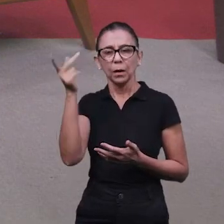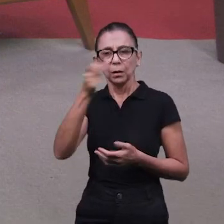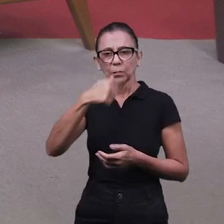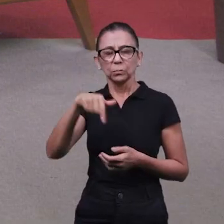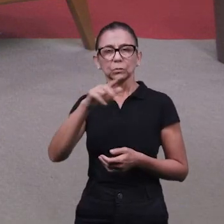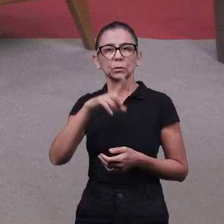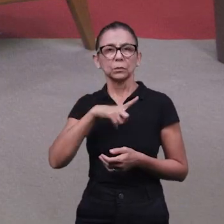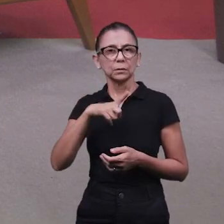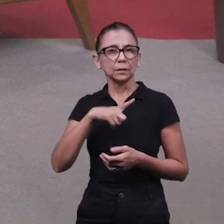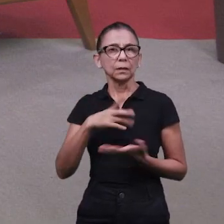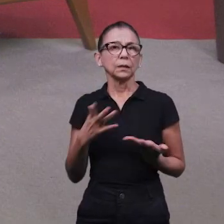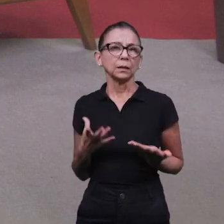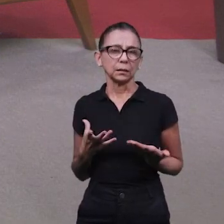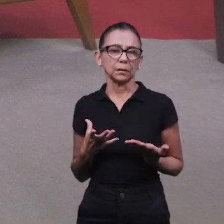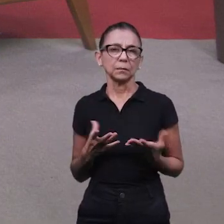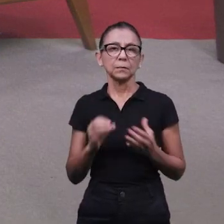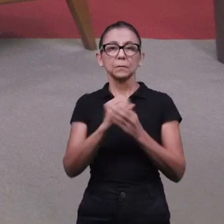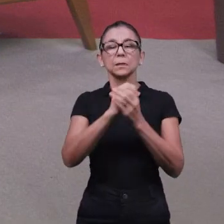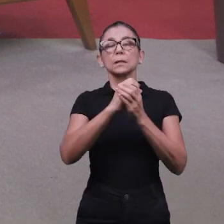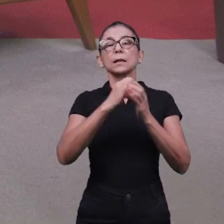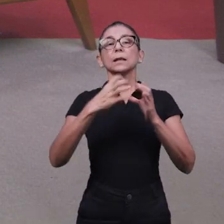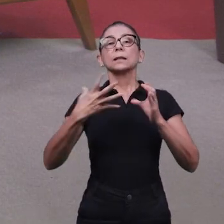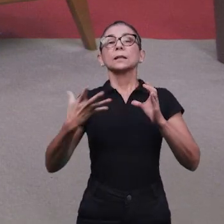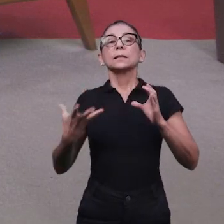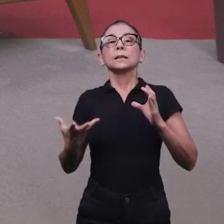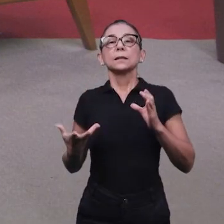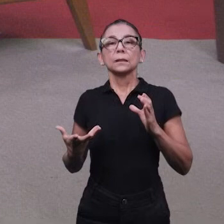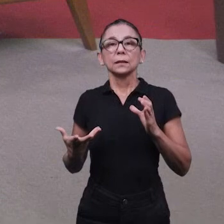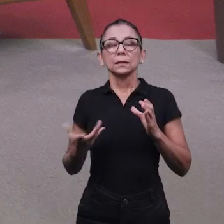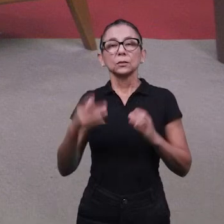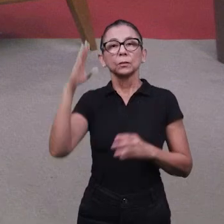le font. Mais quelle a été la caractéristique